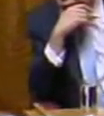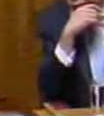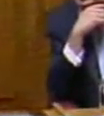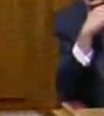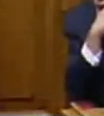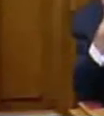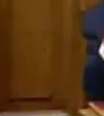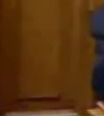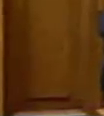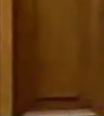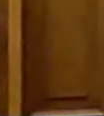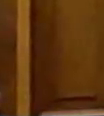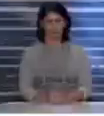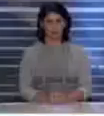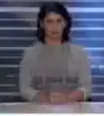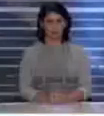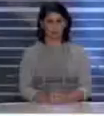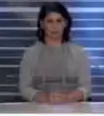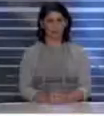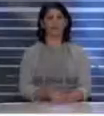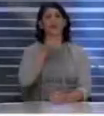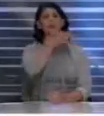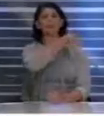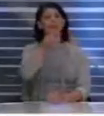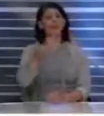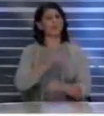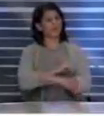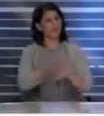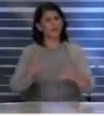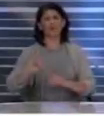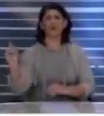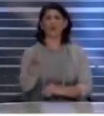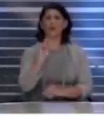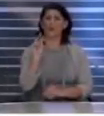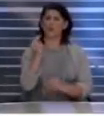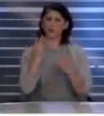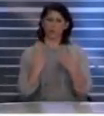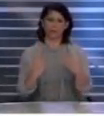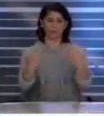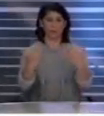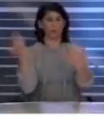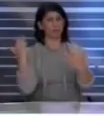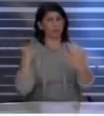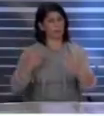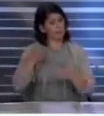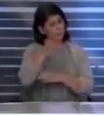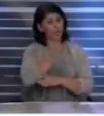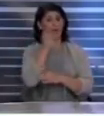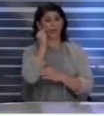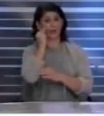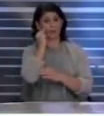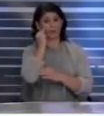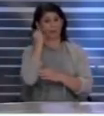Πρόεδρε, ενώπιον του κοινοβουλίου σας, κάτι που είπα όταν προσφάτως βρισκόμουν στα Σκόπια, όπου τέθηκε το